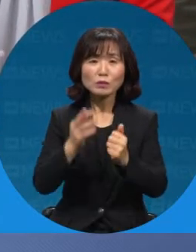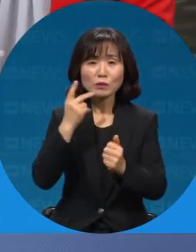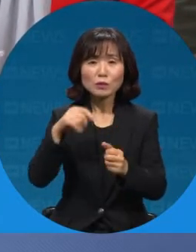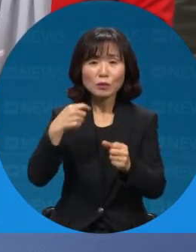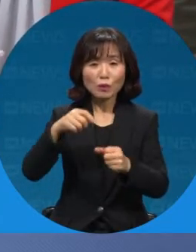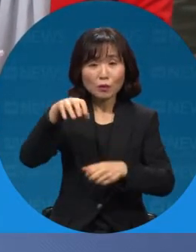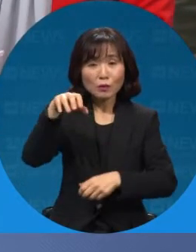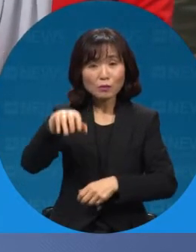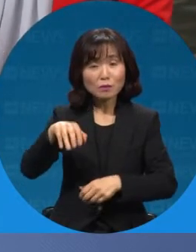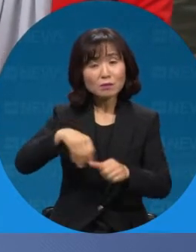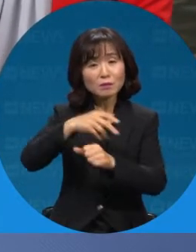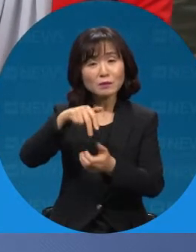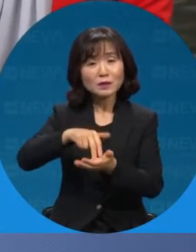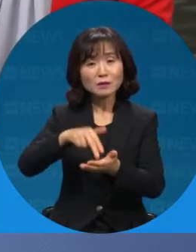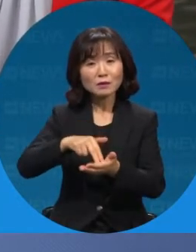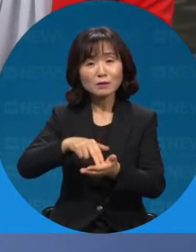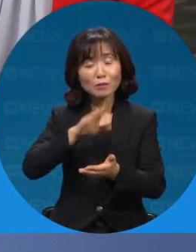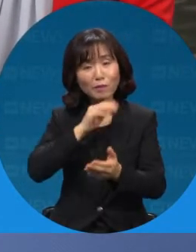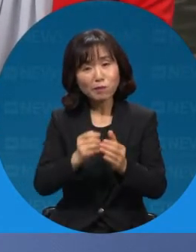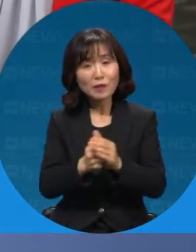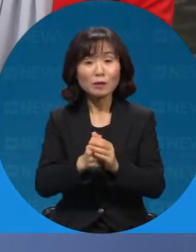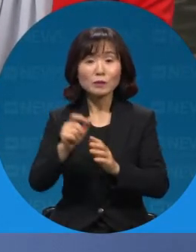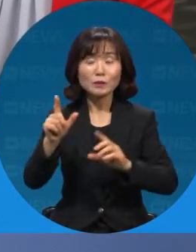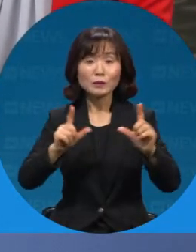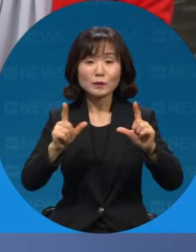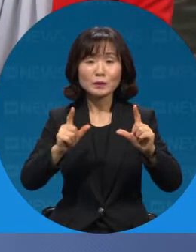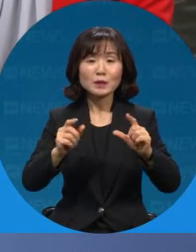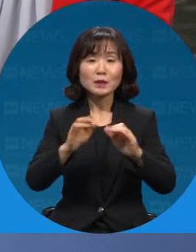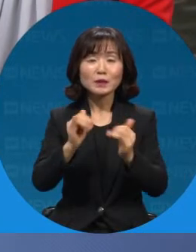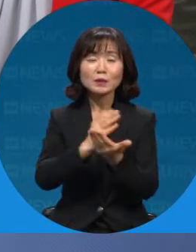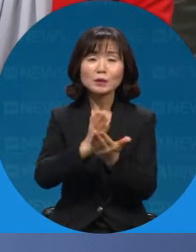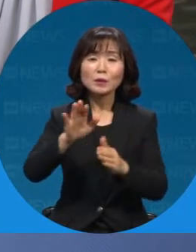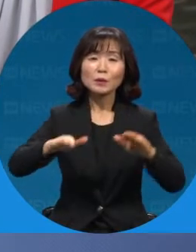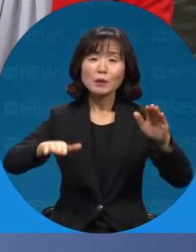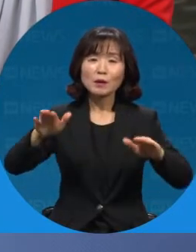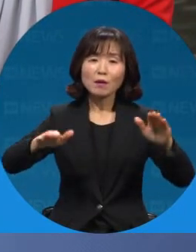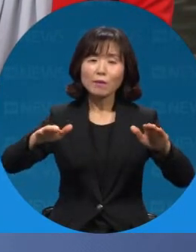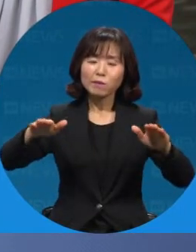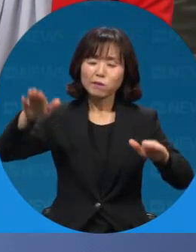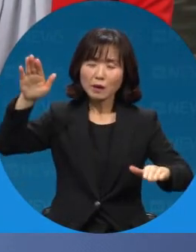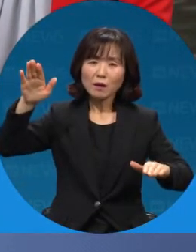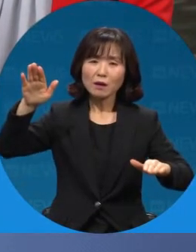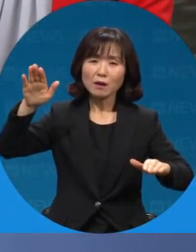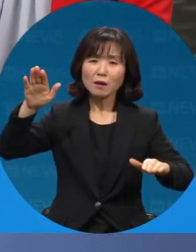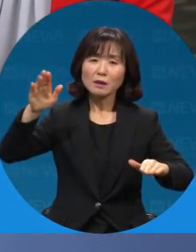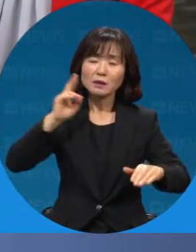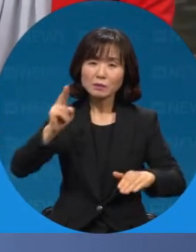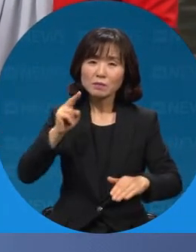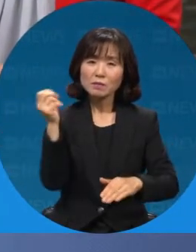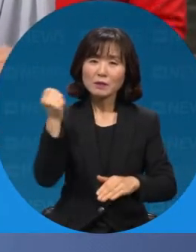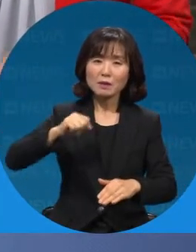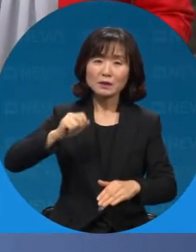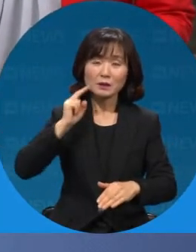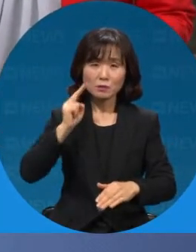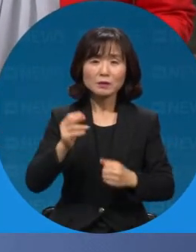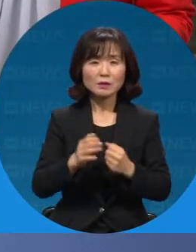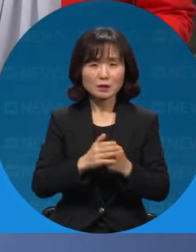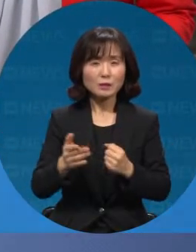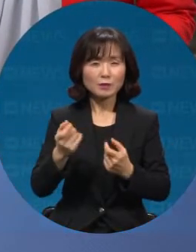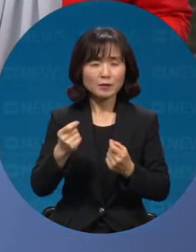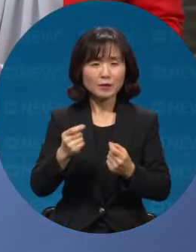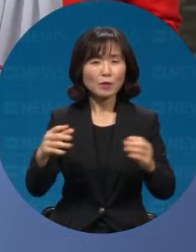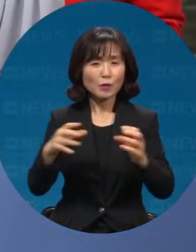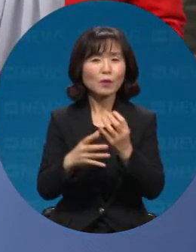굉장히 이례적인 일인데요 야 아무래도 인종간 학업 격 자가 이 점점 벌어져 반발이 커지는 상황을 고려한 것으로